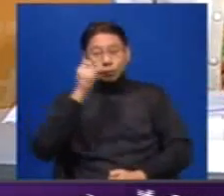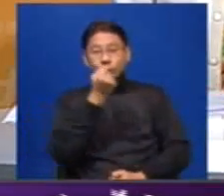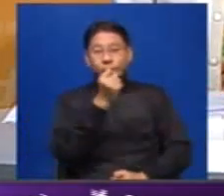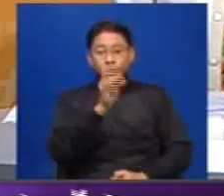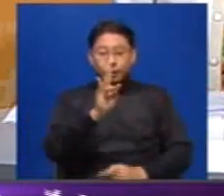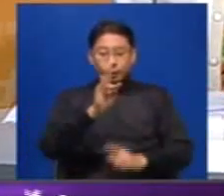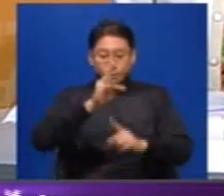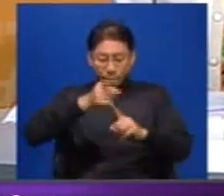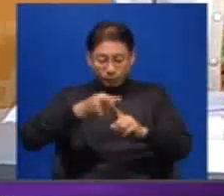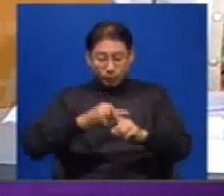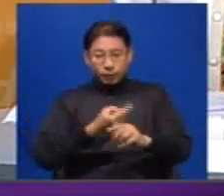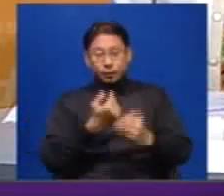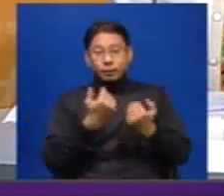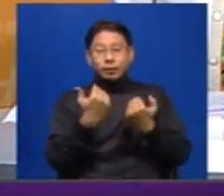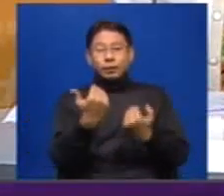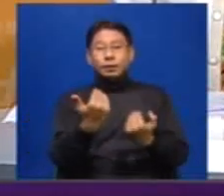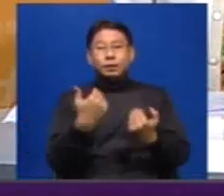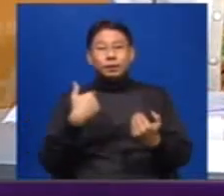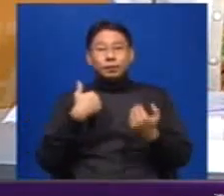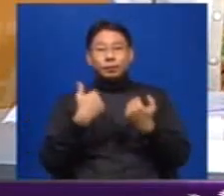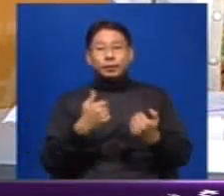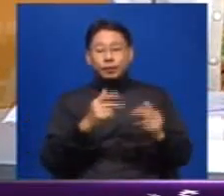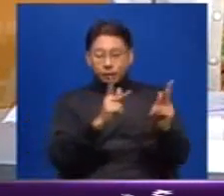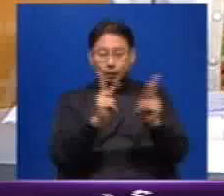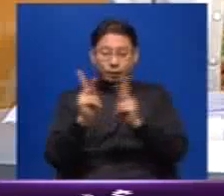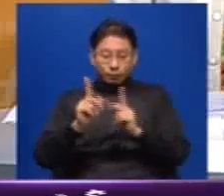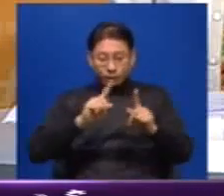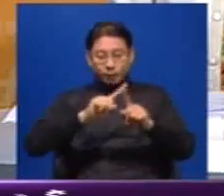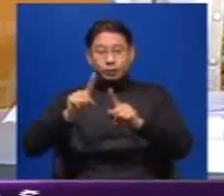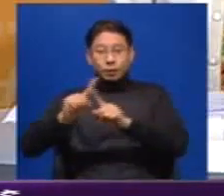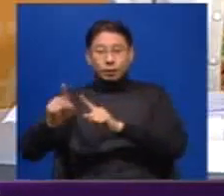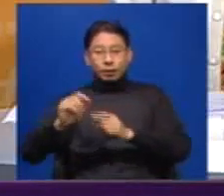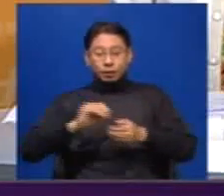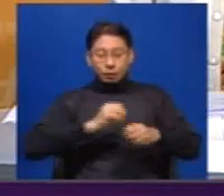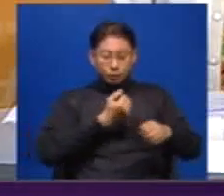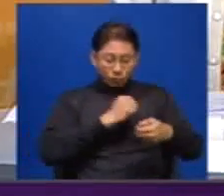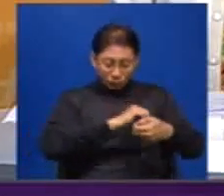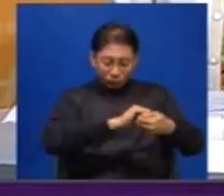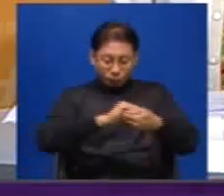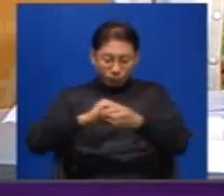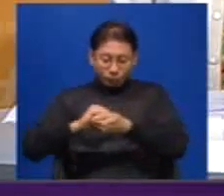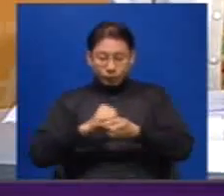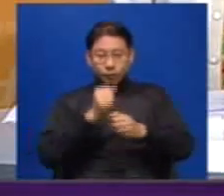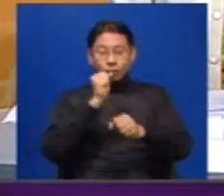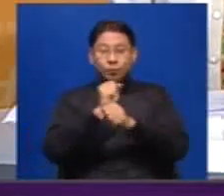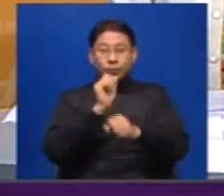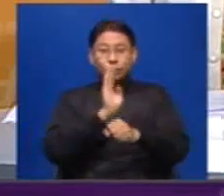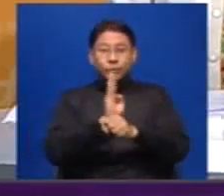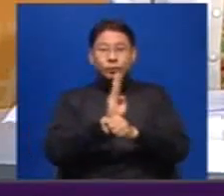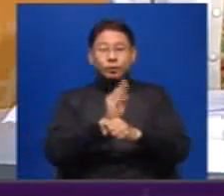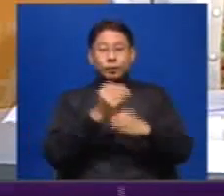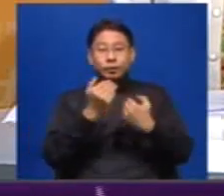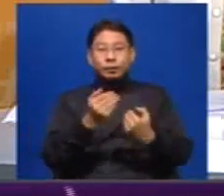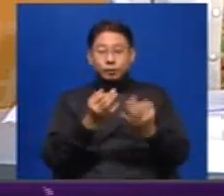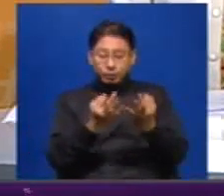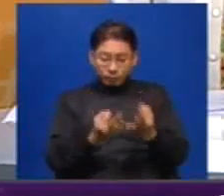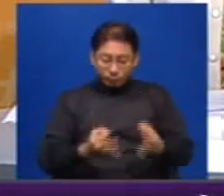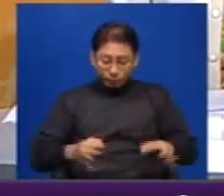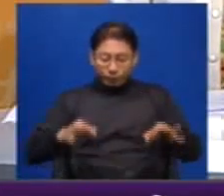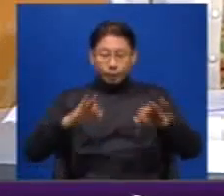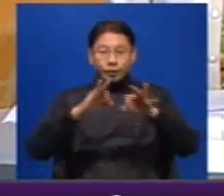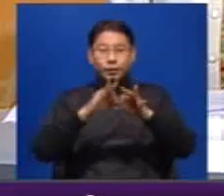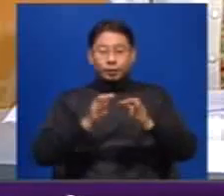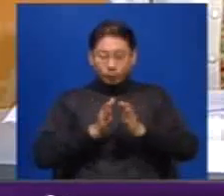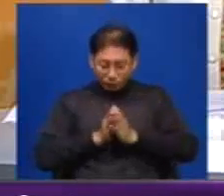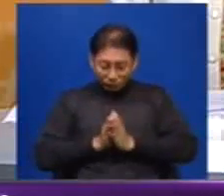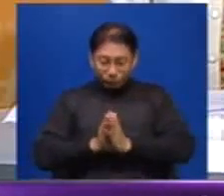ษภาคมนี้ซึ่งก็มีหลากหลายกิจกรรมนะคะที่ให้ชาวพุทธร่วมกันทำบุญไหว้พระสวดมนต์ซึ่งหนึ่งในไฮไลท์ของงานนี้ก็คือการสัก